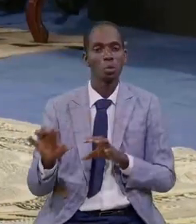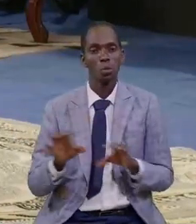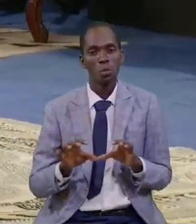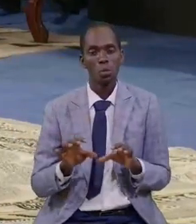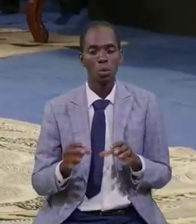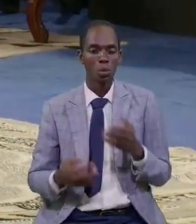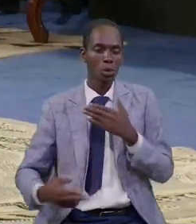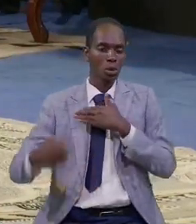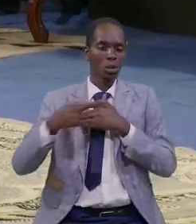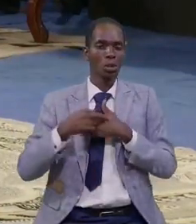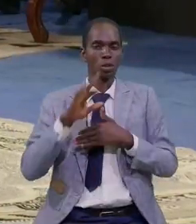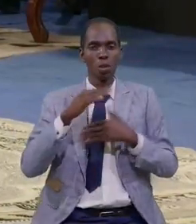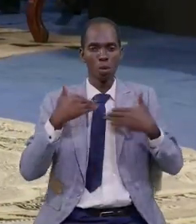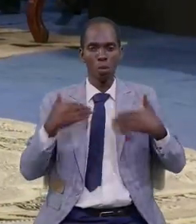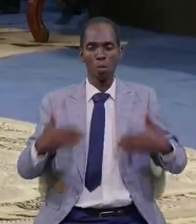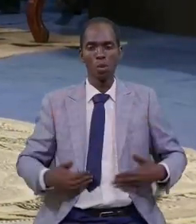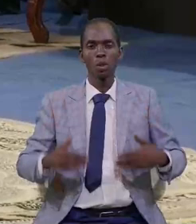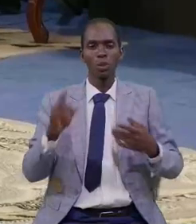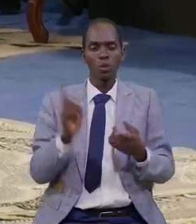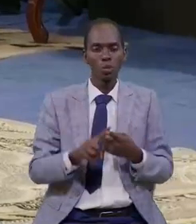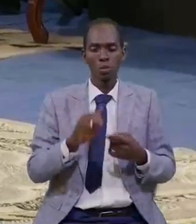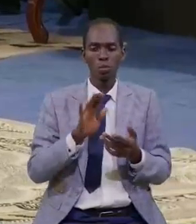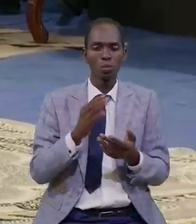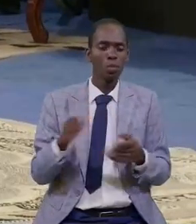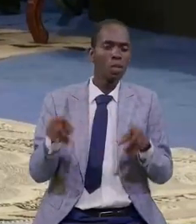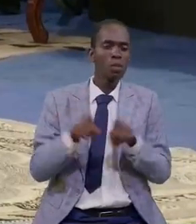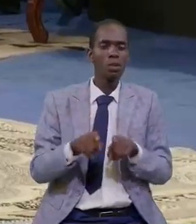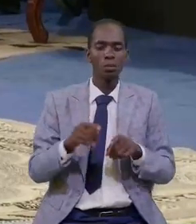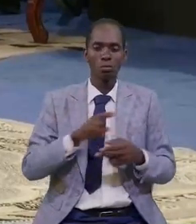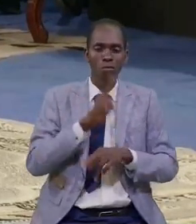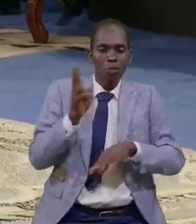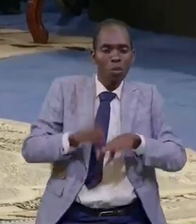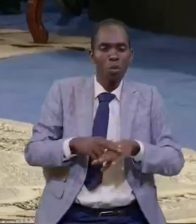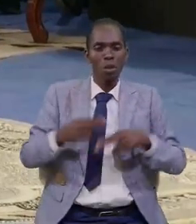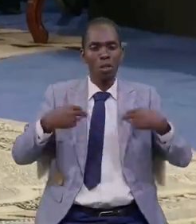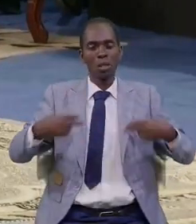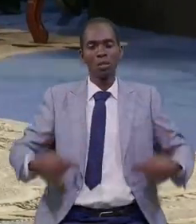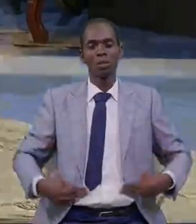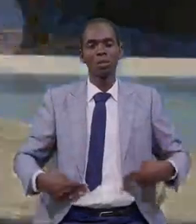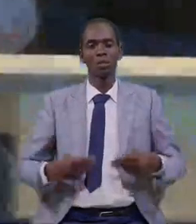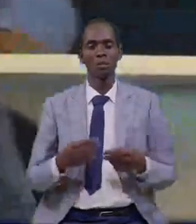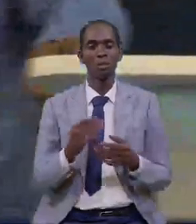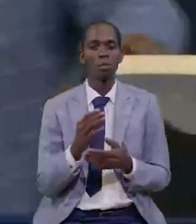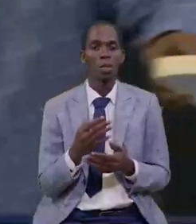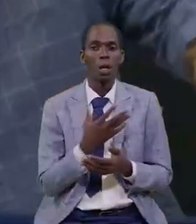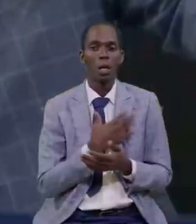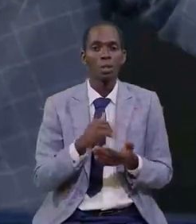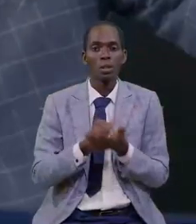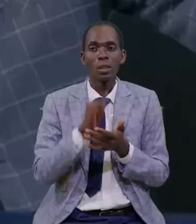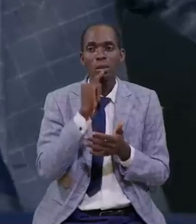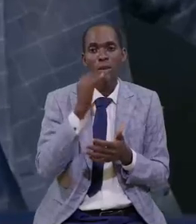à ton corps à l'état de santé normal voilà pourquoi il allait de lieu en lieu dans le chapitre 4 il av